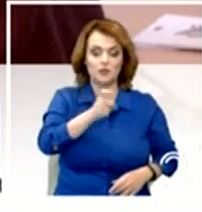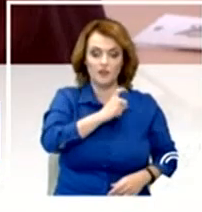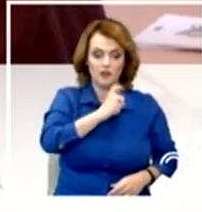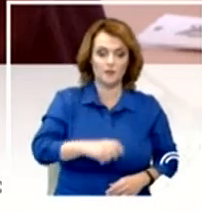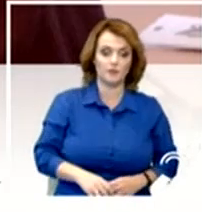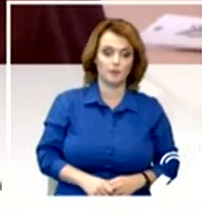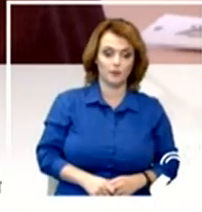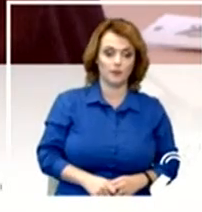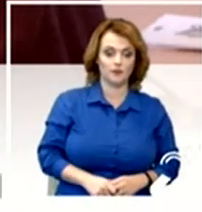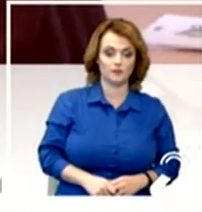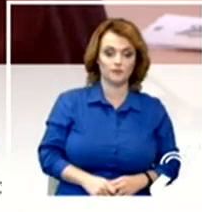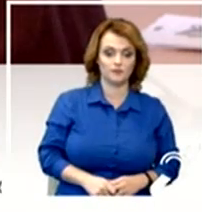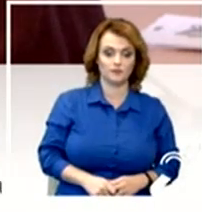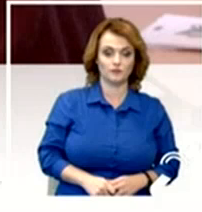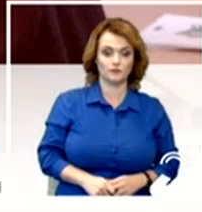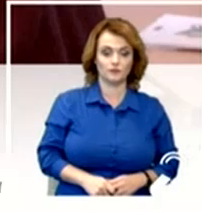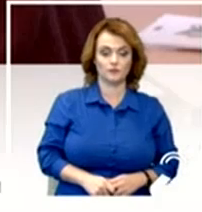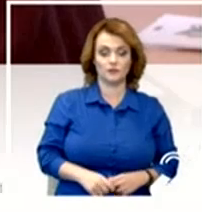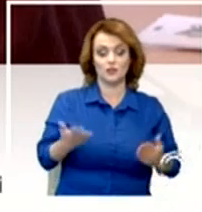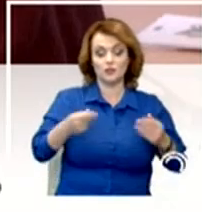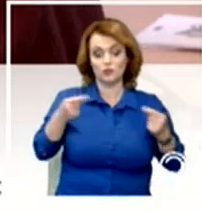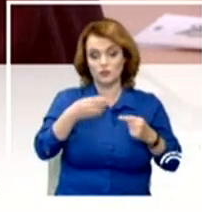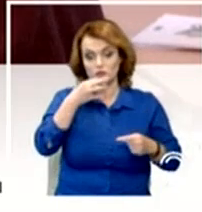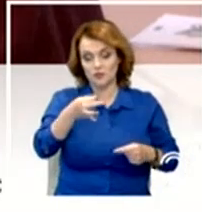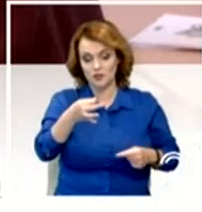talk to scientists, you talk to priests. So